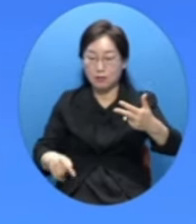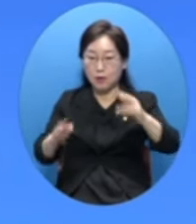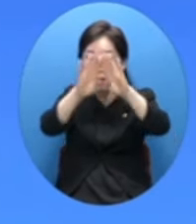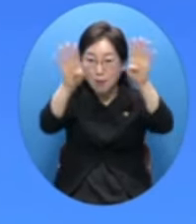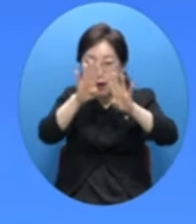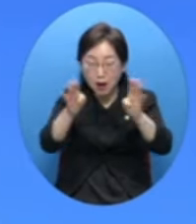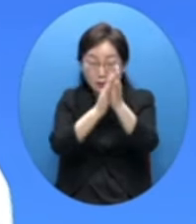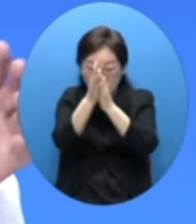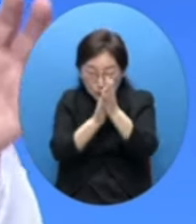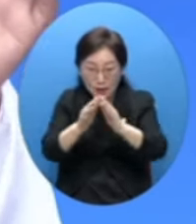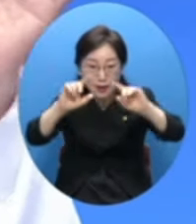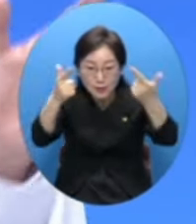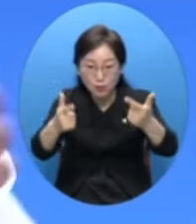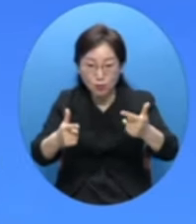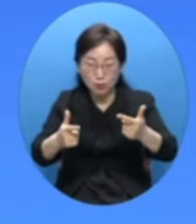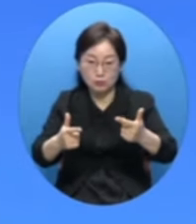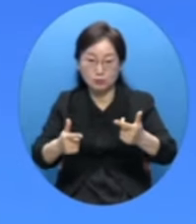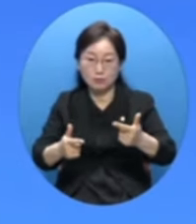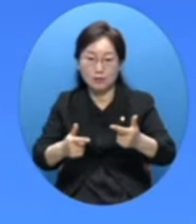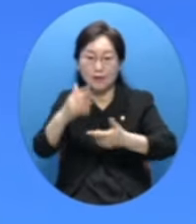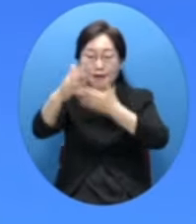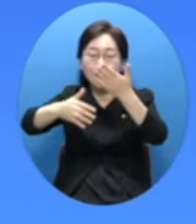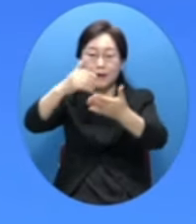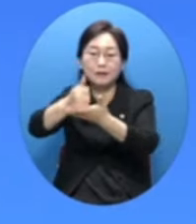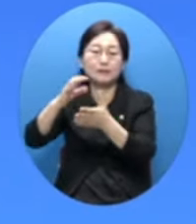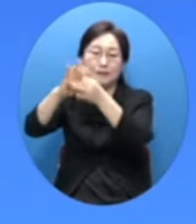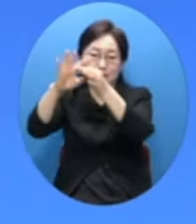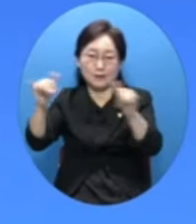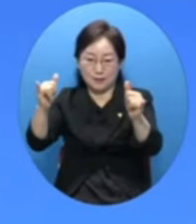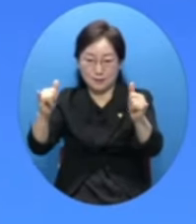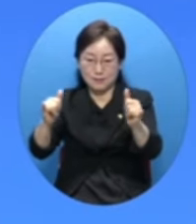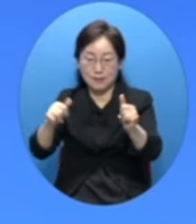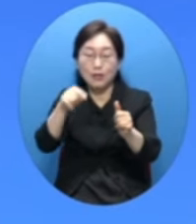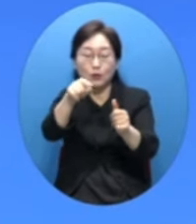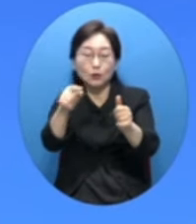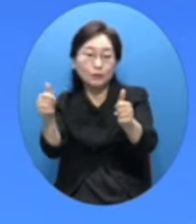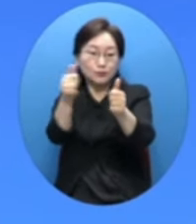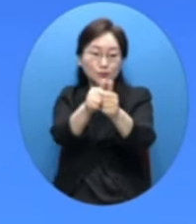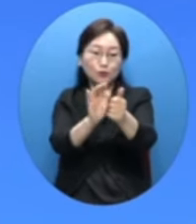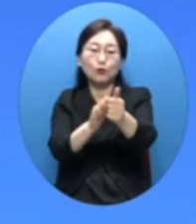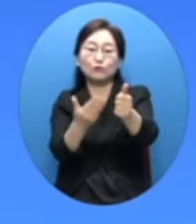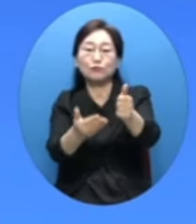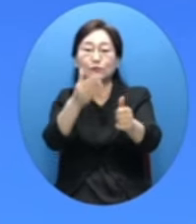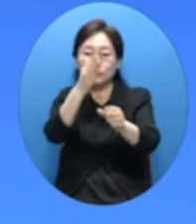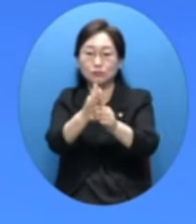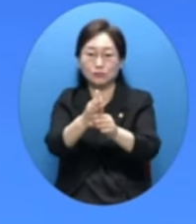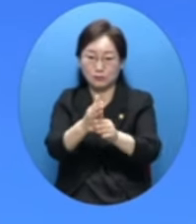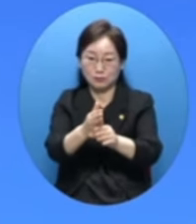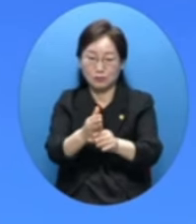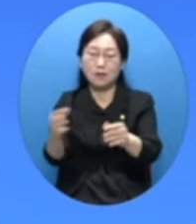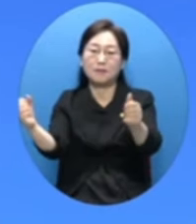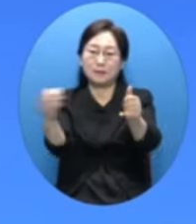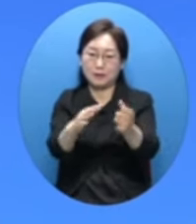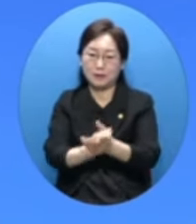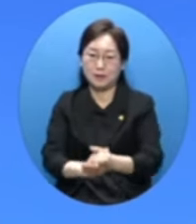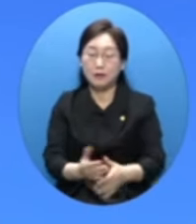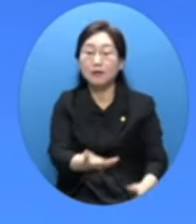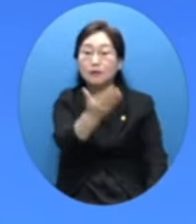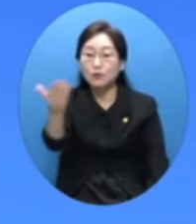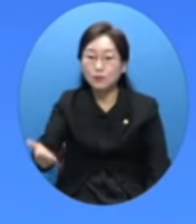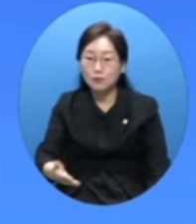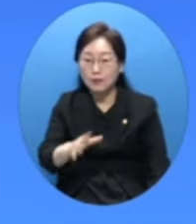꿇지 않은 하나님의 사람들이 지금 내 곁에 있다 말씀하시는 것입니다. 때때로 여러분